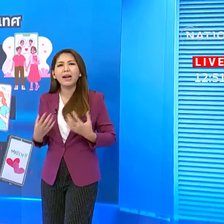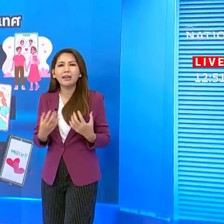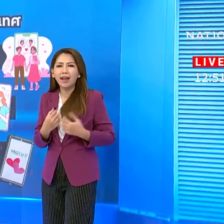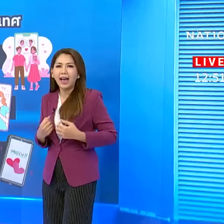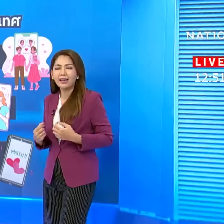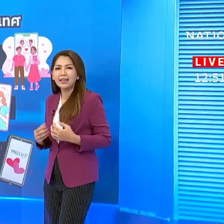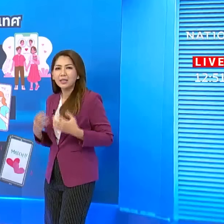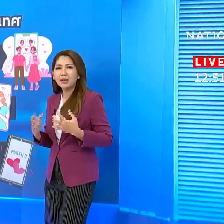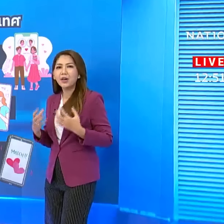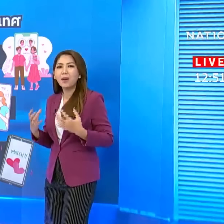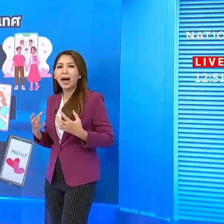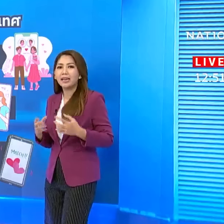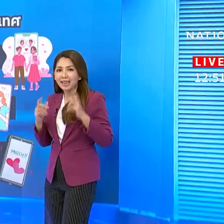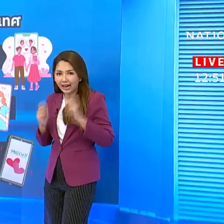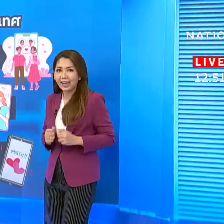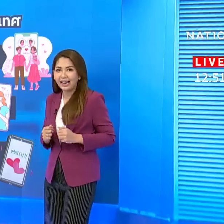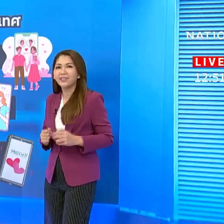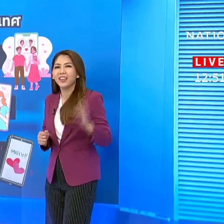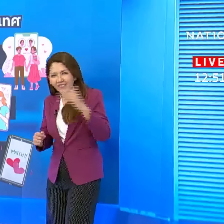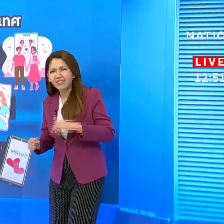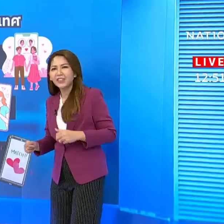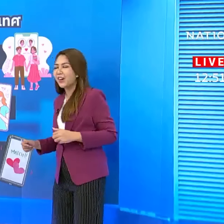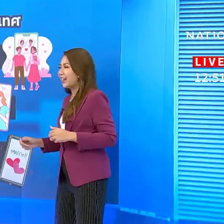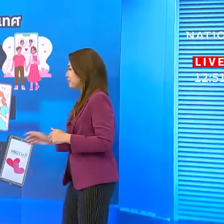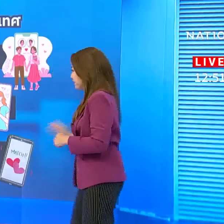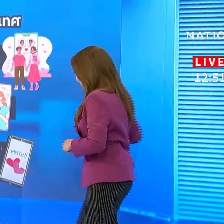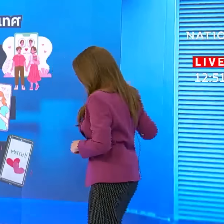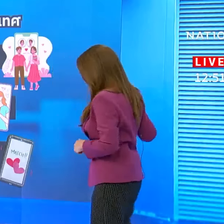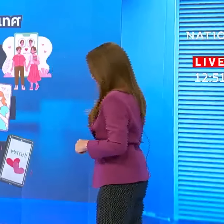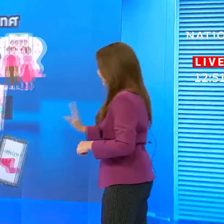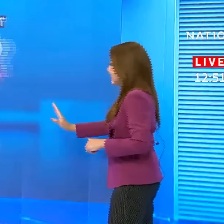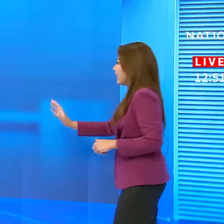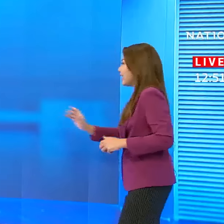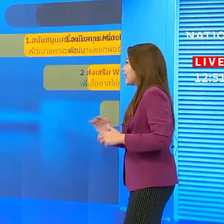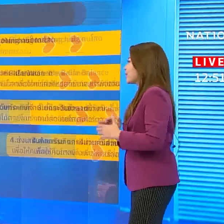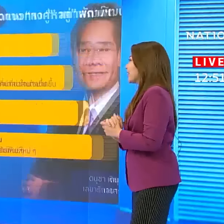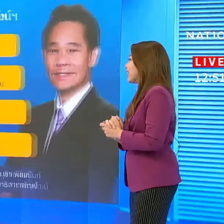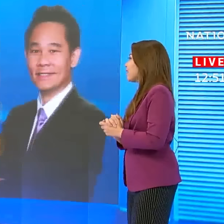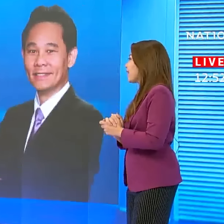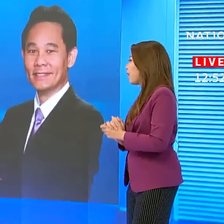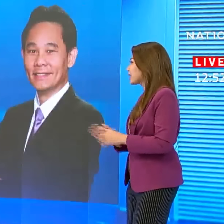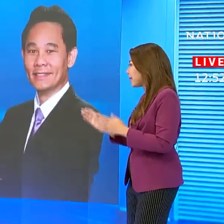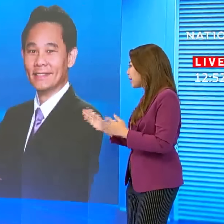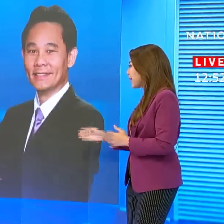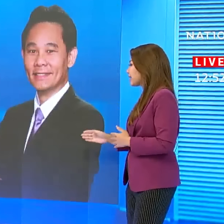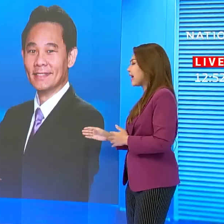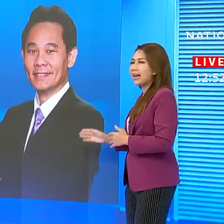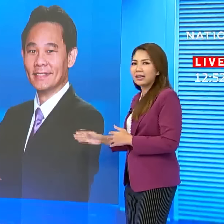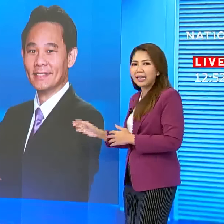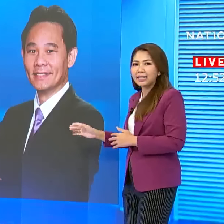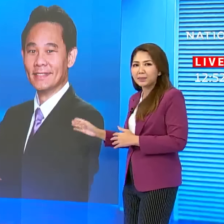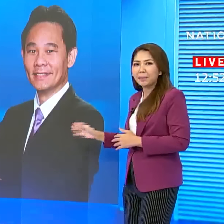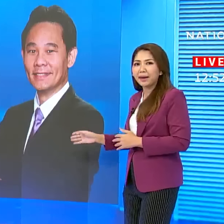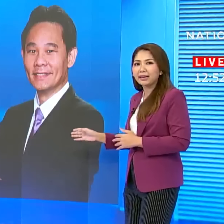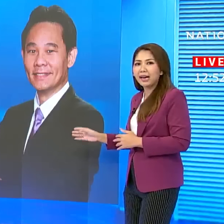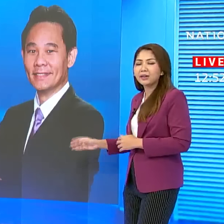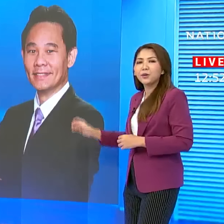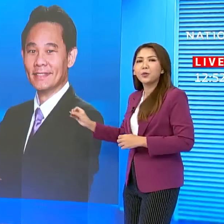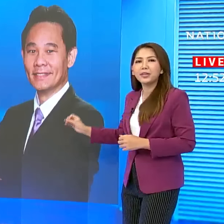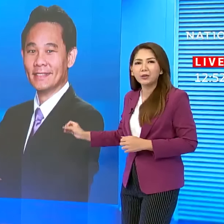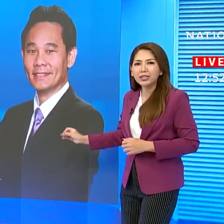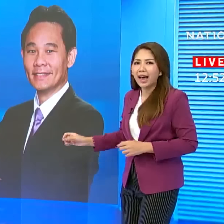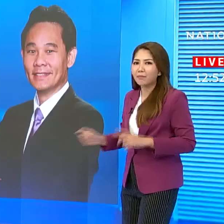ล้วบ้านเราล่ะจะมีนโยบายอย่างไรตามไปดูค่ะล่าสุดนะคะฝั่งของสภาพัฒน์ค่ะเลขาสภาพัฒน์น